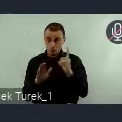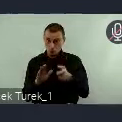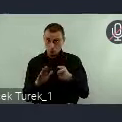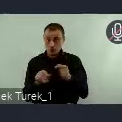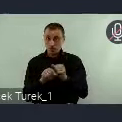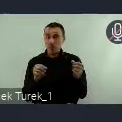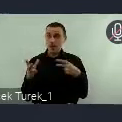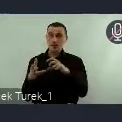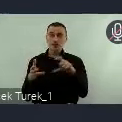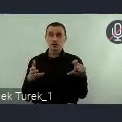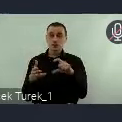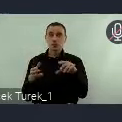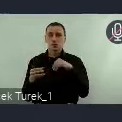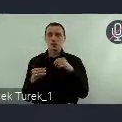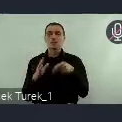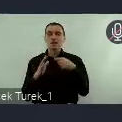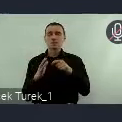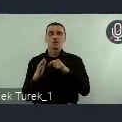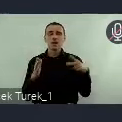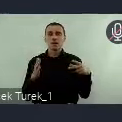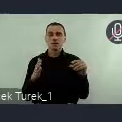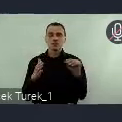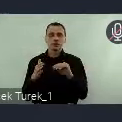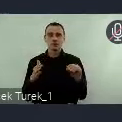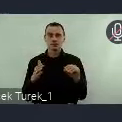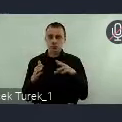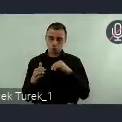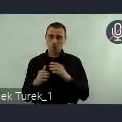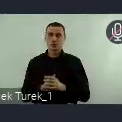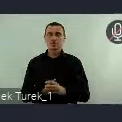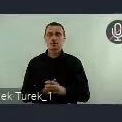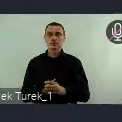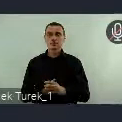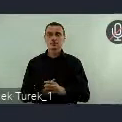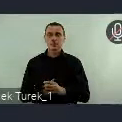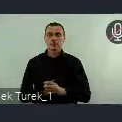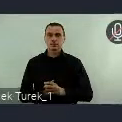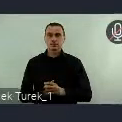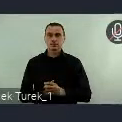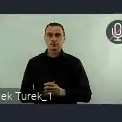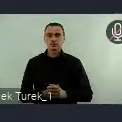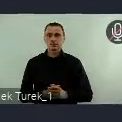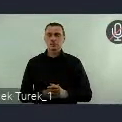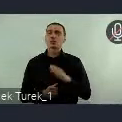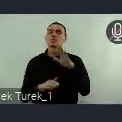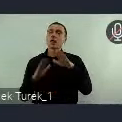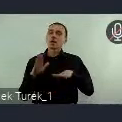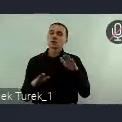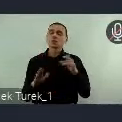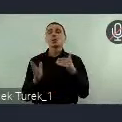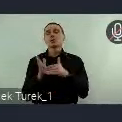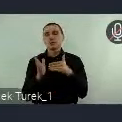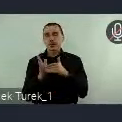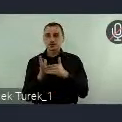napisami może być odtwarzany z napisami tutaj to jest to niestety się odnosi do do preferencji ja znam tutaj